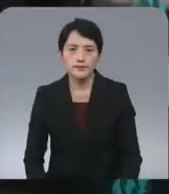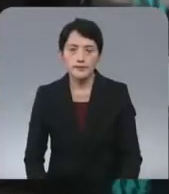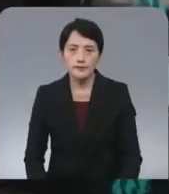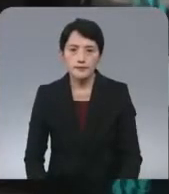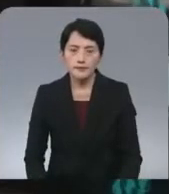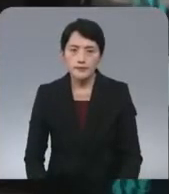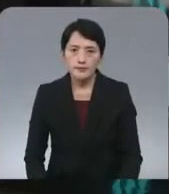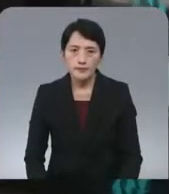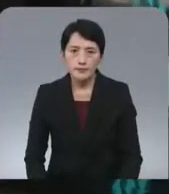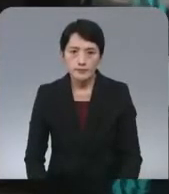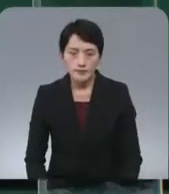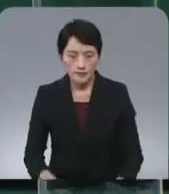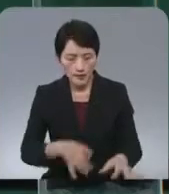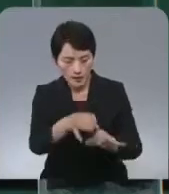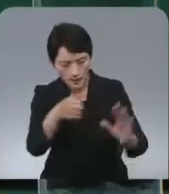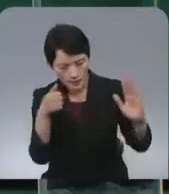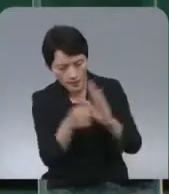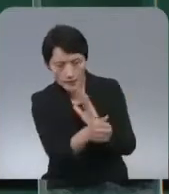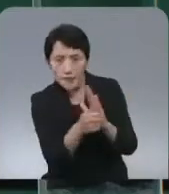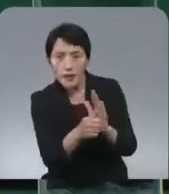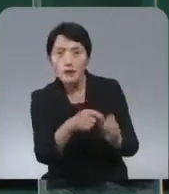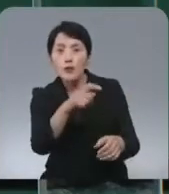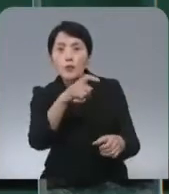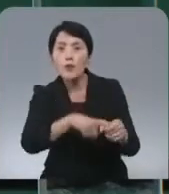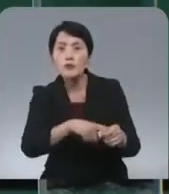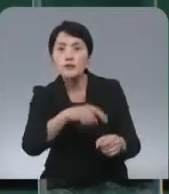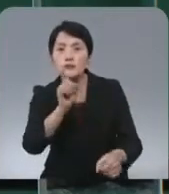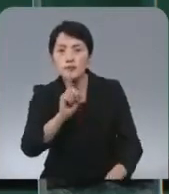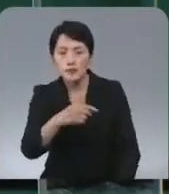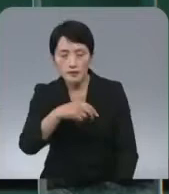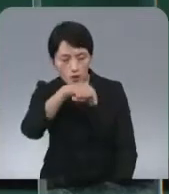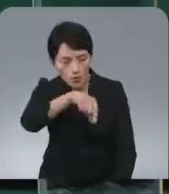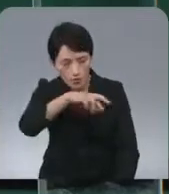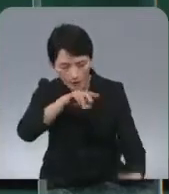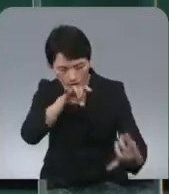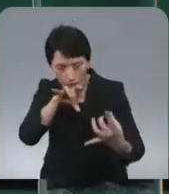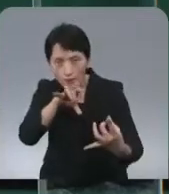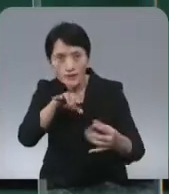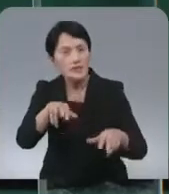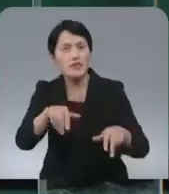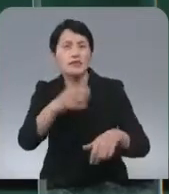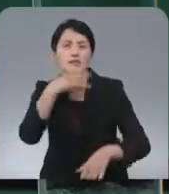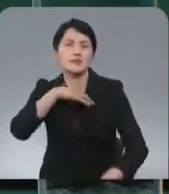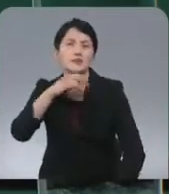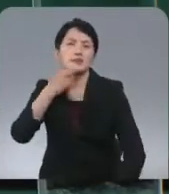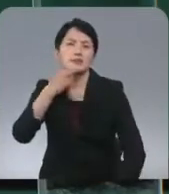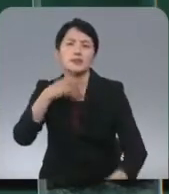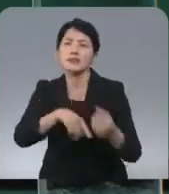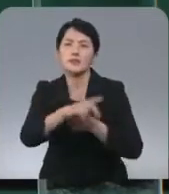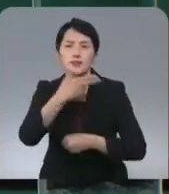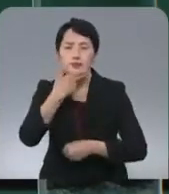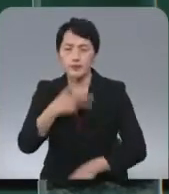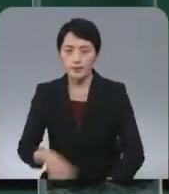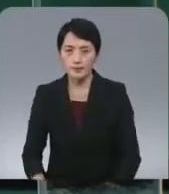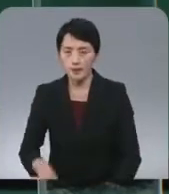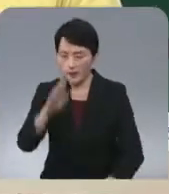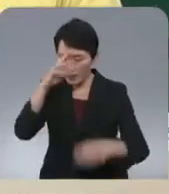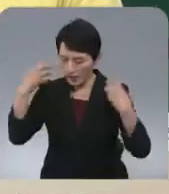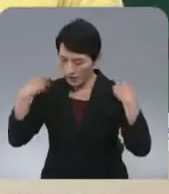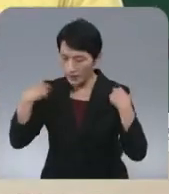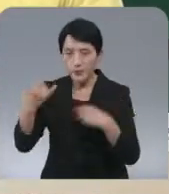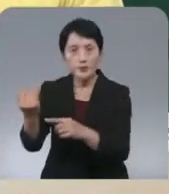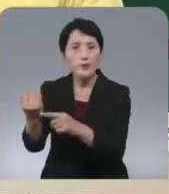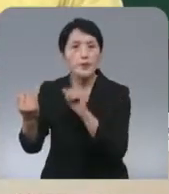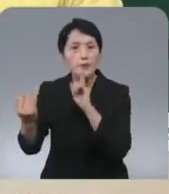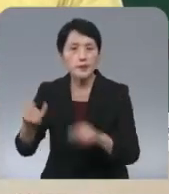правительство рассматривает возможность прекращения использования системы qr кодов для отслеживания зараженных ковен 19 в этом